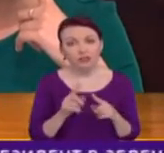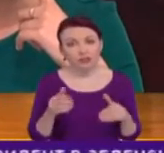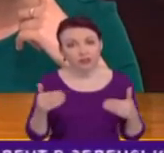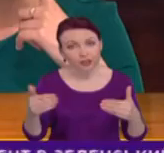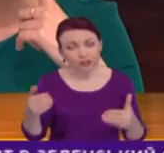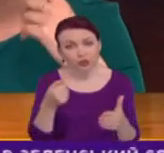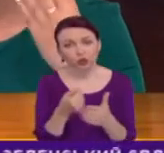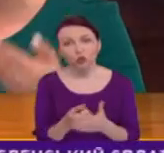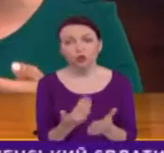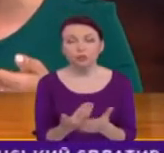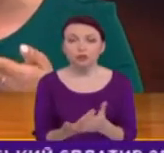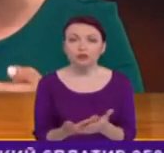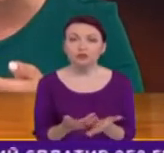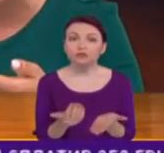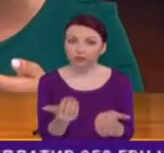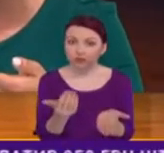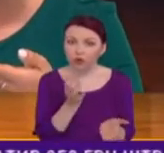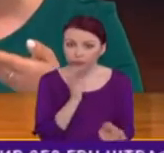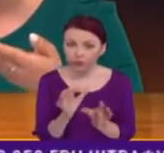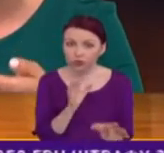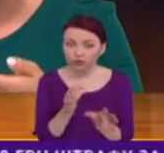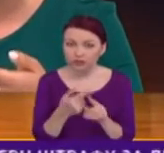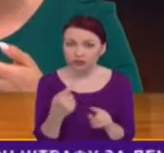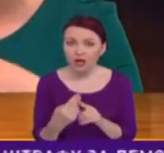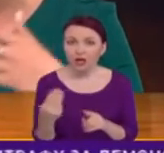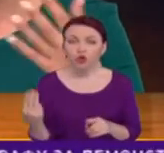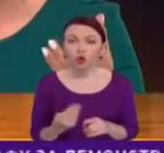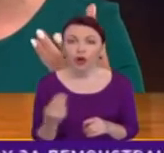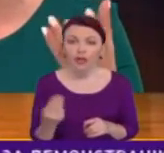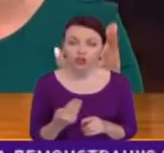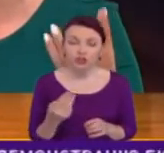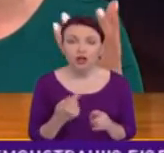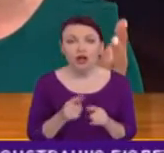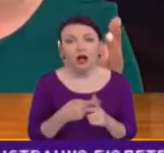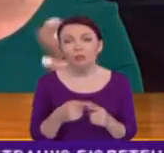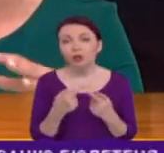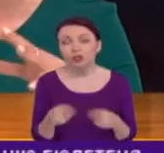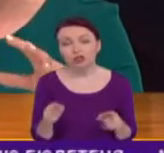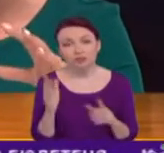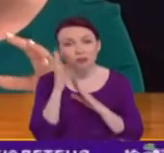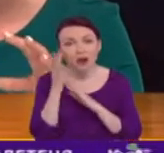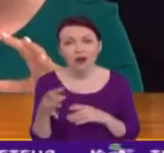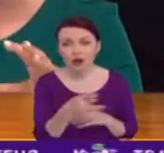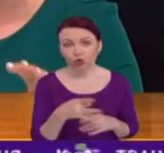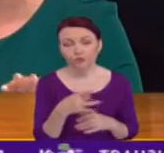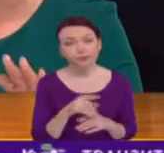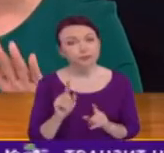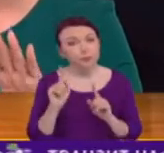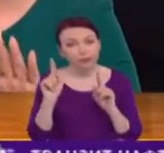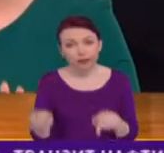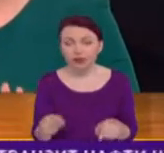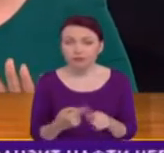таких масивів, як, наприклад, той, яким ви опікуєтеся, Троєщини, або інших спальних районів? Тому що там поки що з приводу